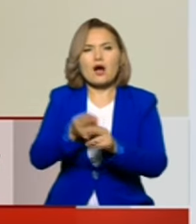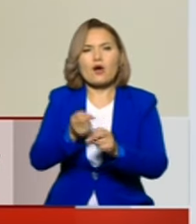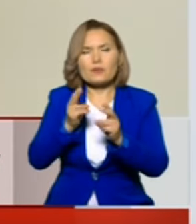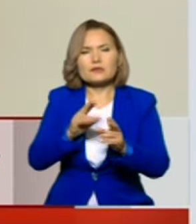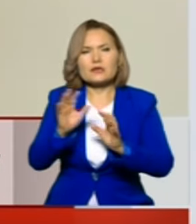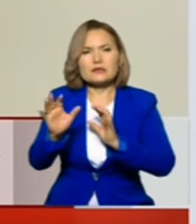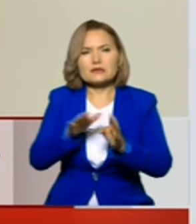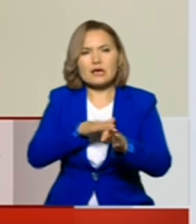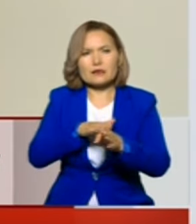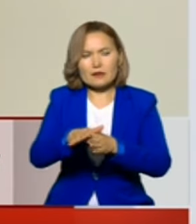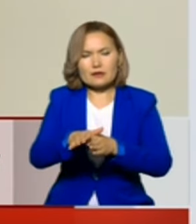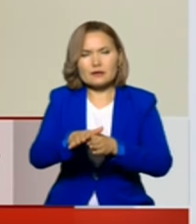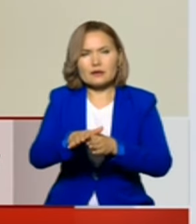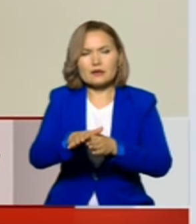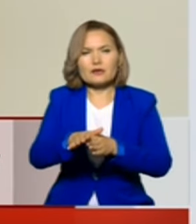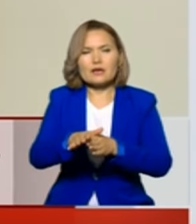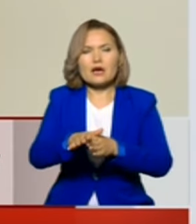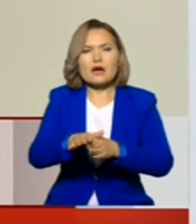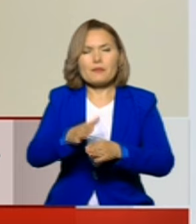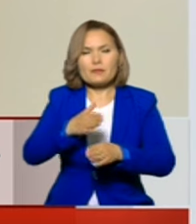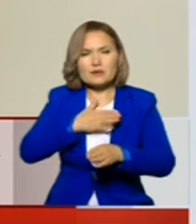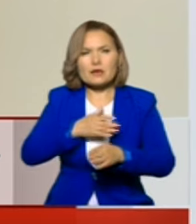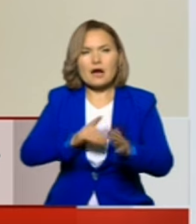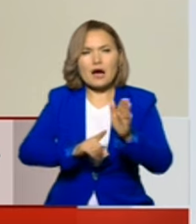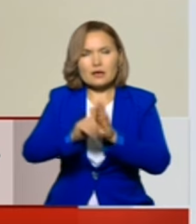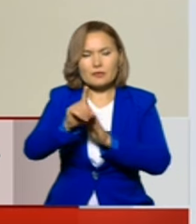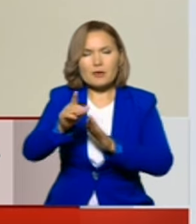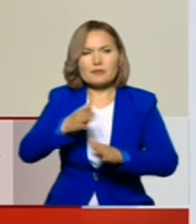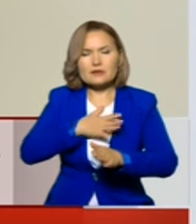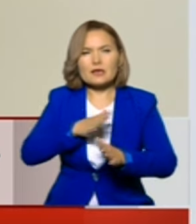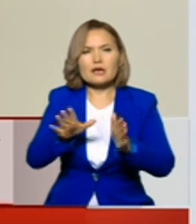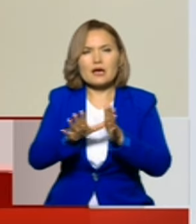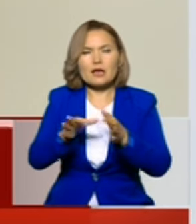сақтайтын, сақтауды ойласақ, ең алдымен бізге